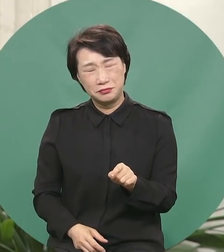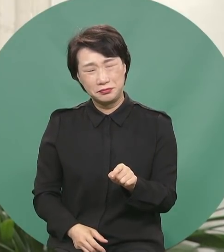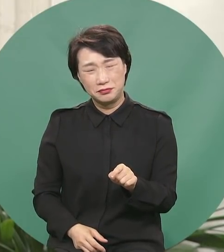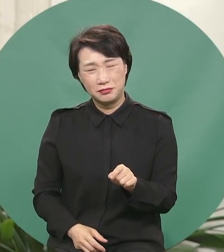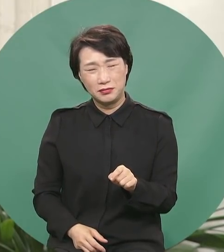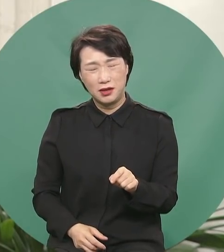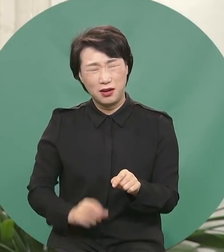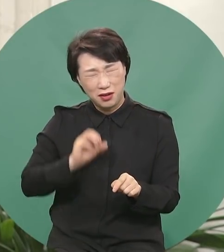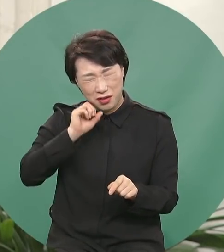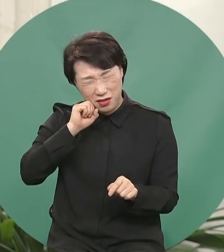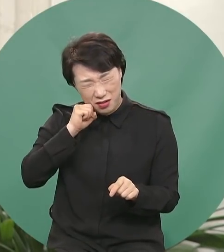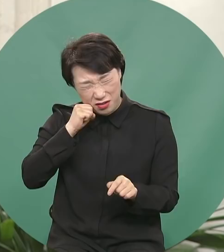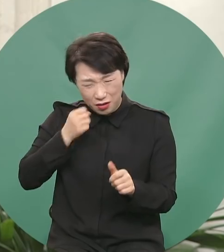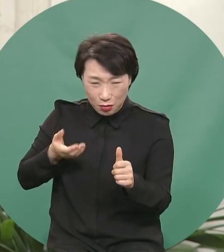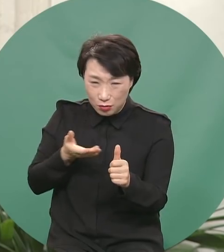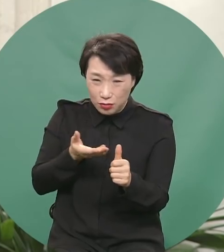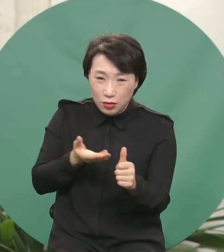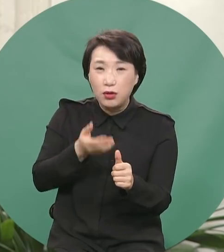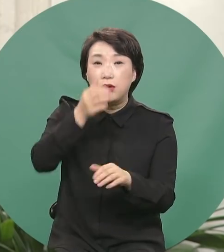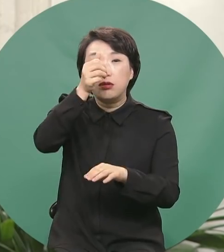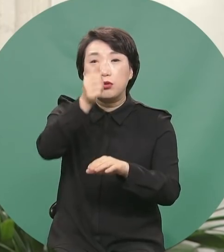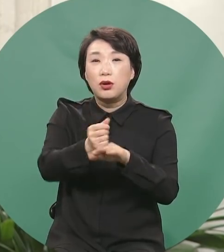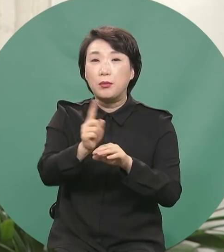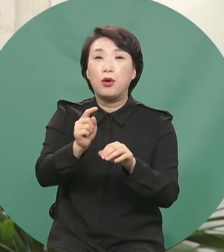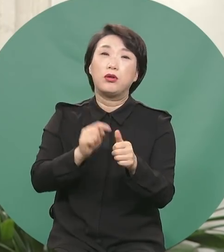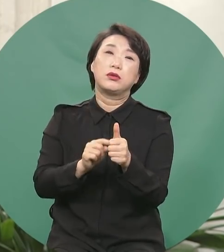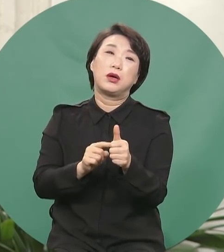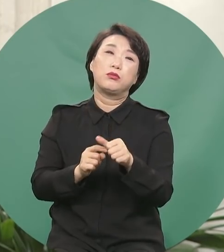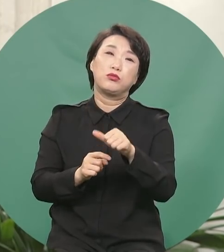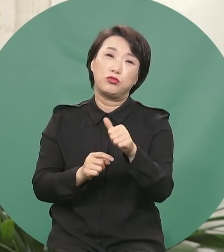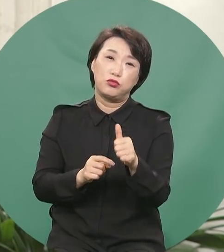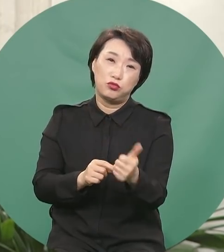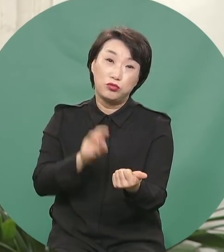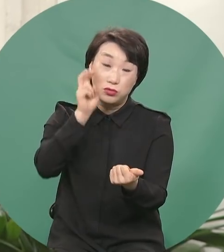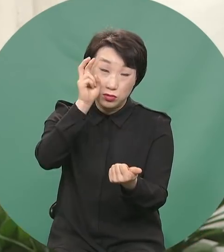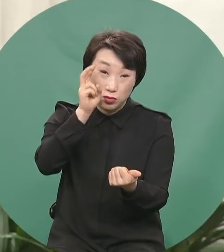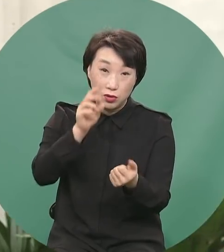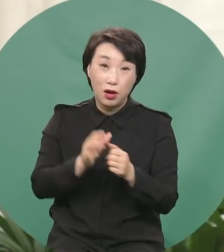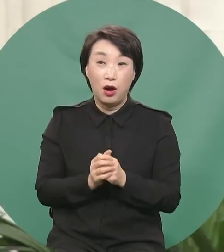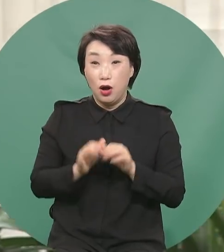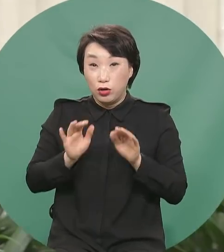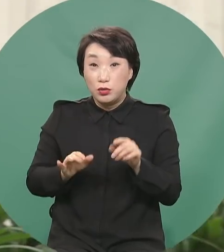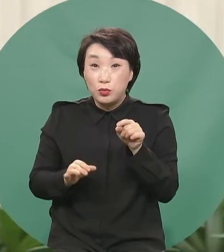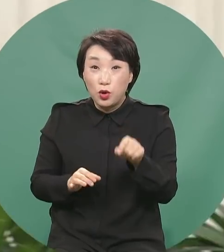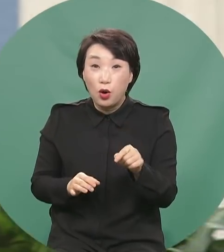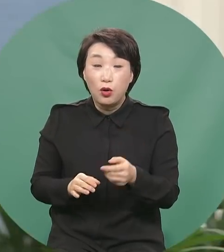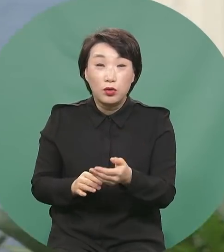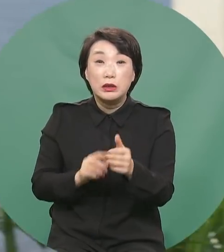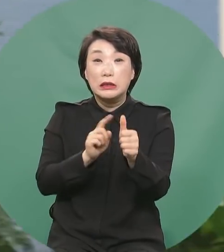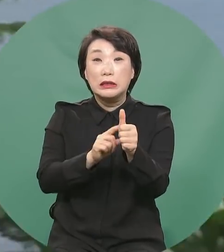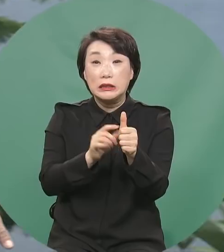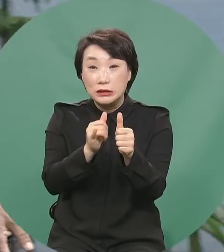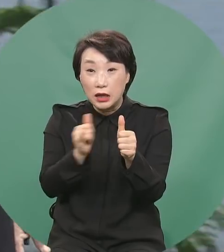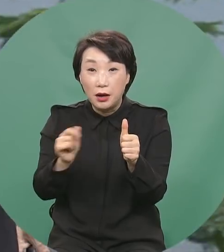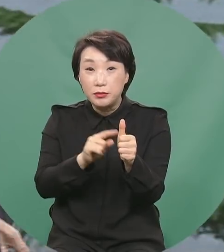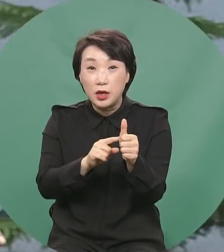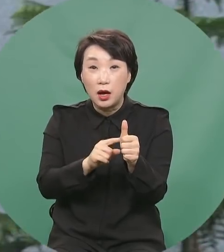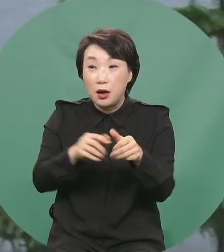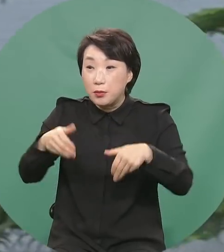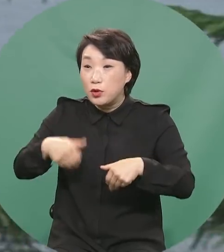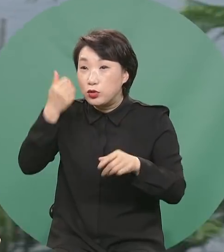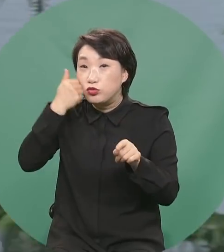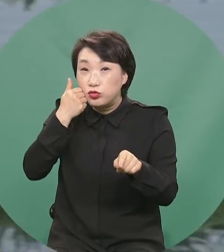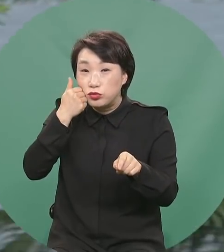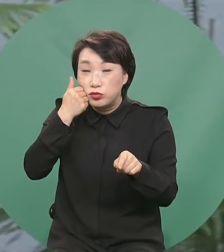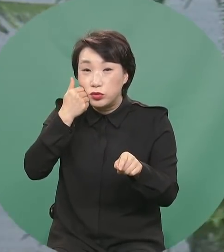한없이 괴롭히고 결국은 죽이고 말겠구나. 그럼 여기에서 누가